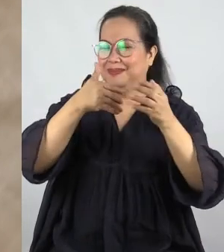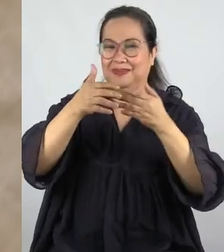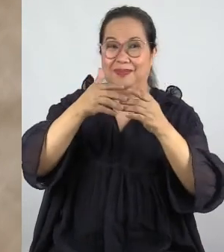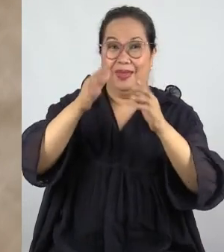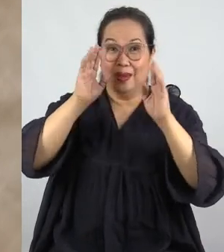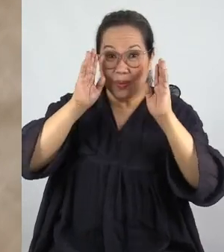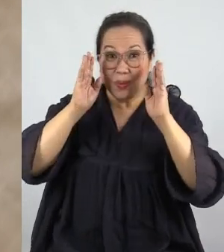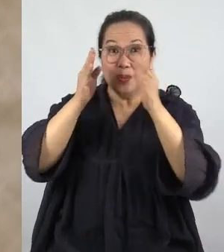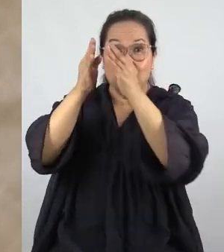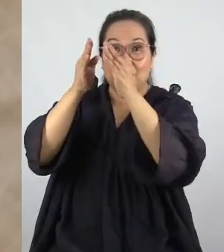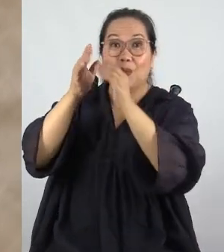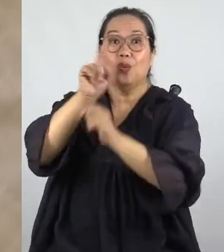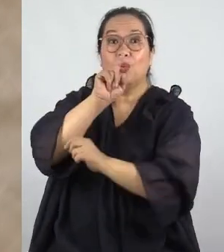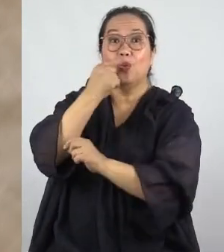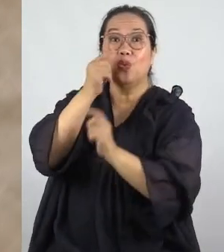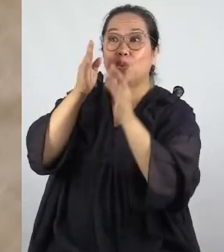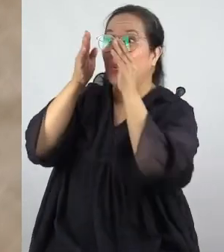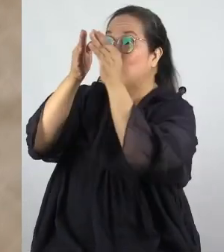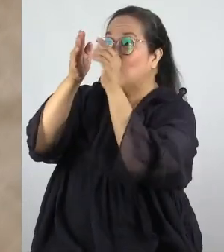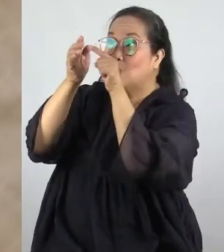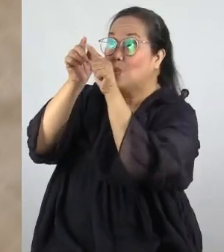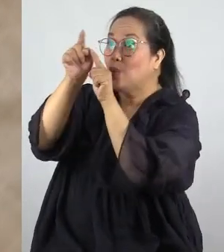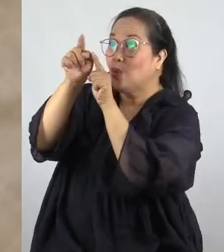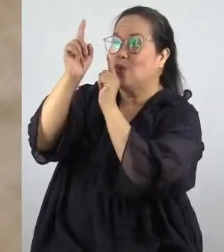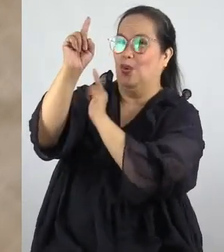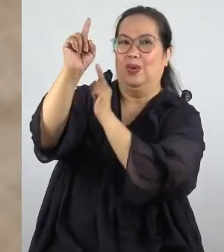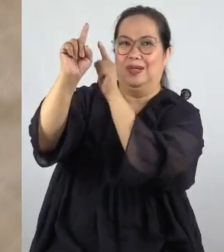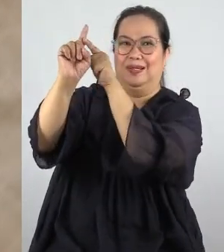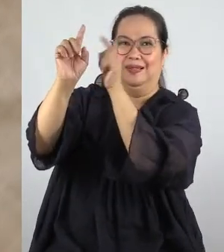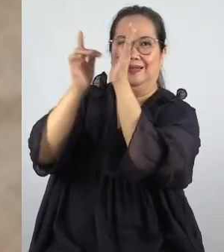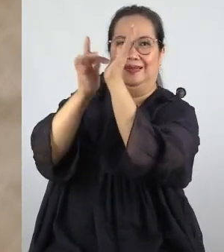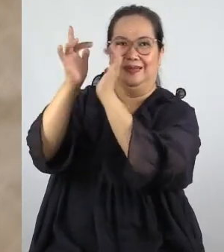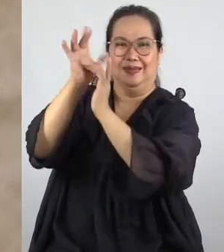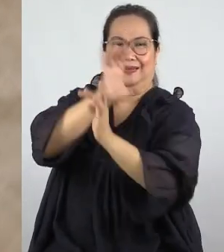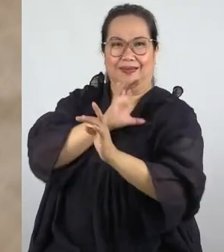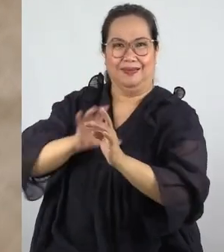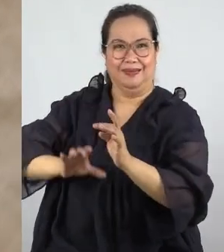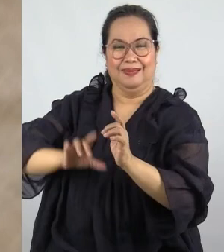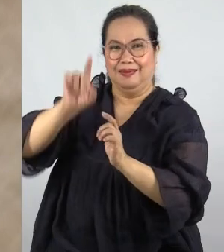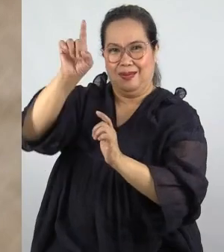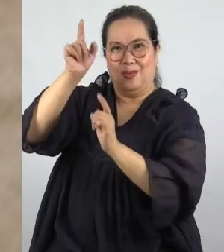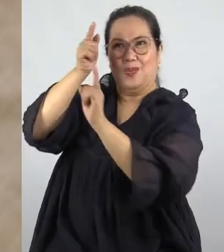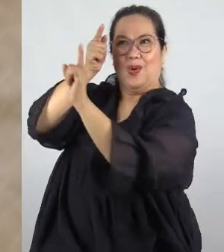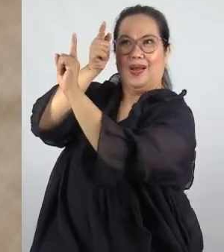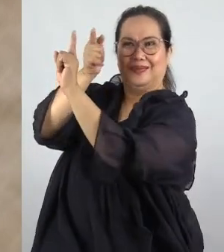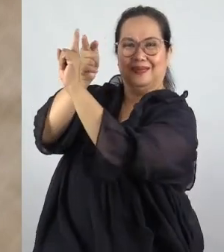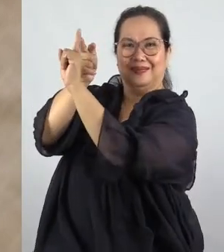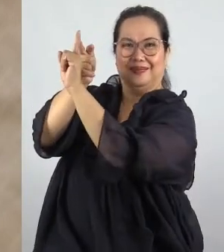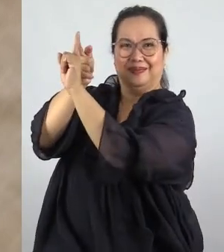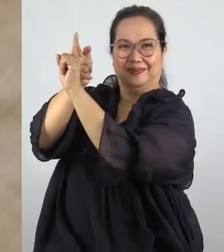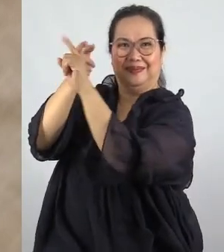Ituon natin ang ating paningin kay Kristo Jesus na siyang layunin